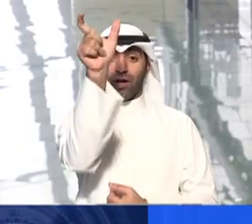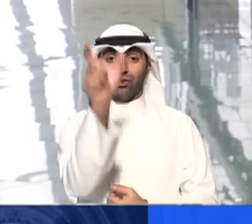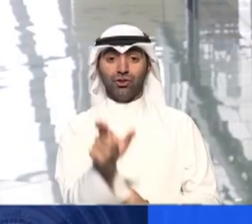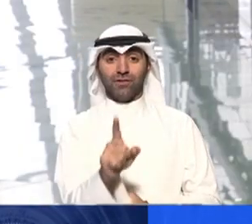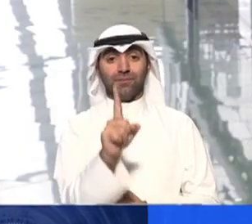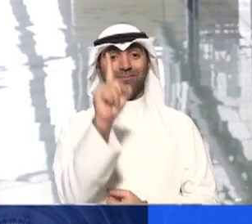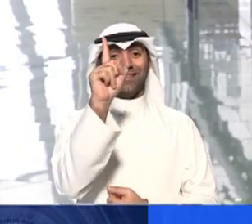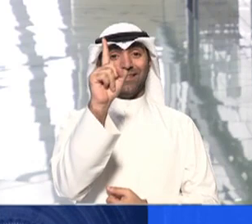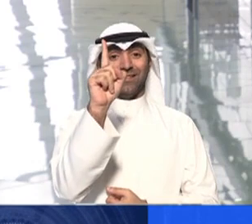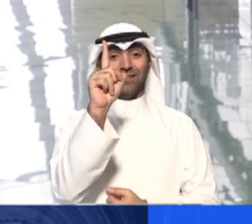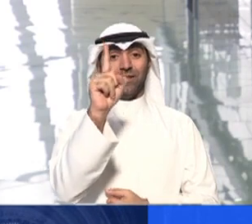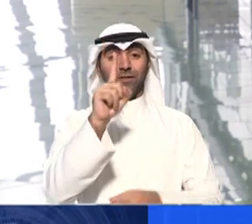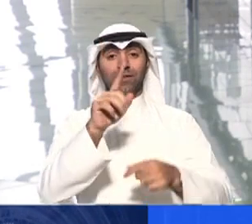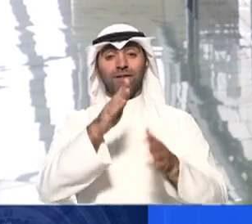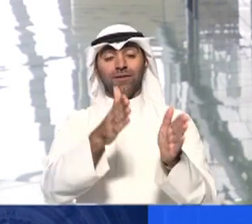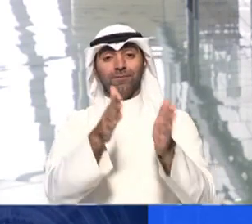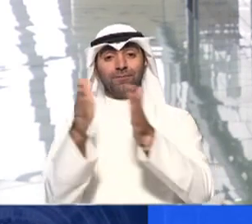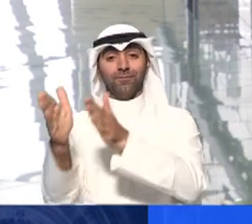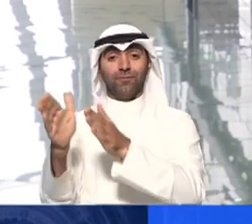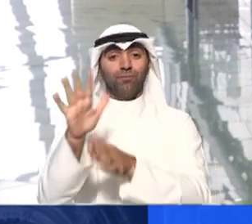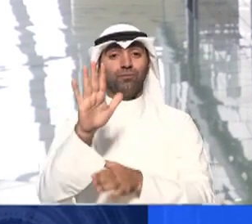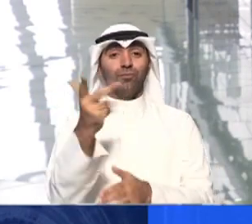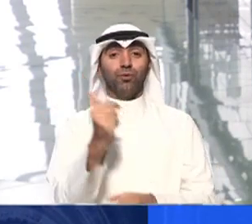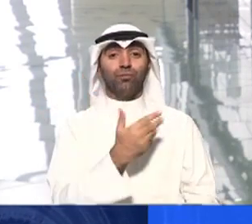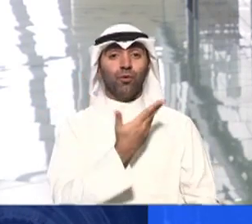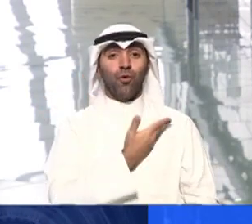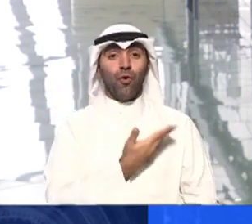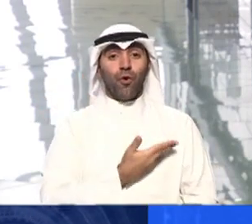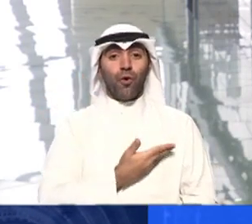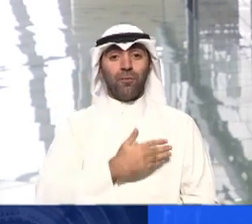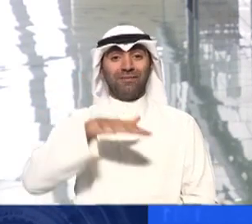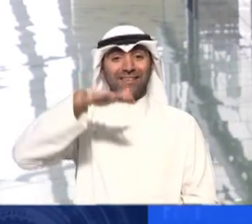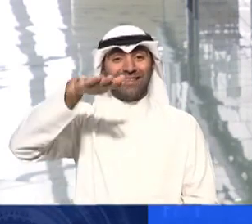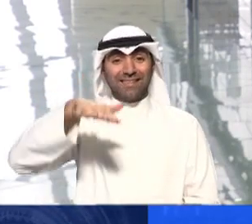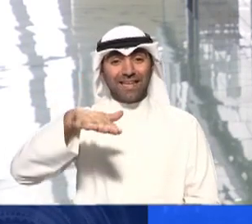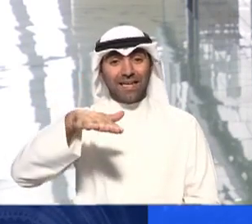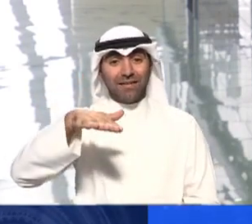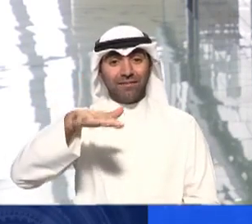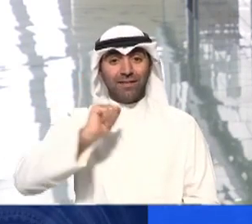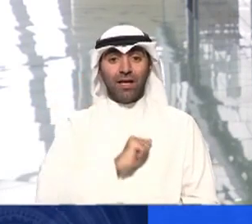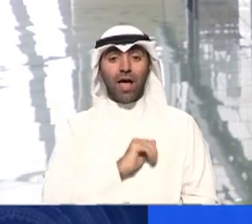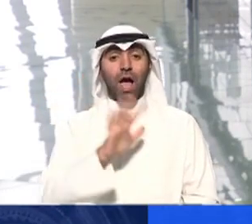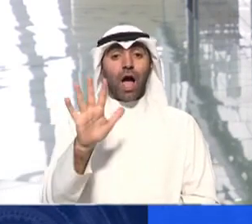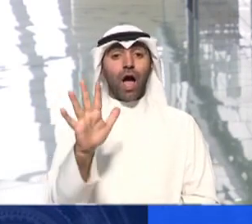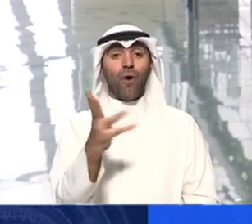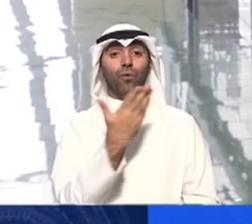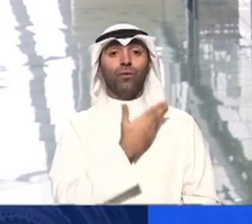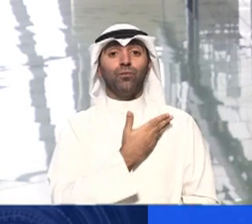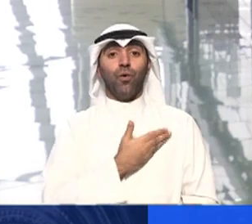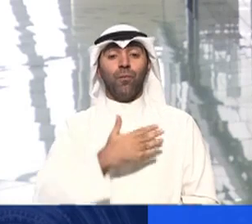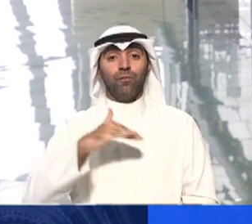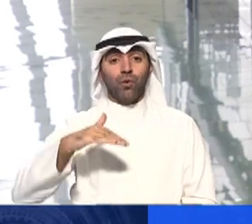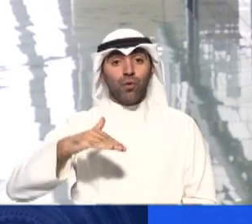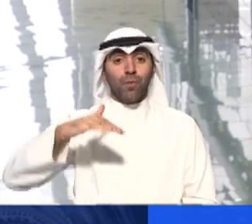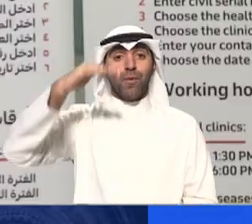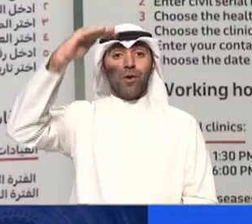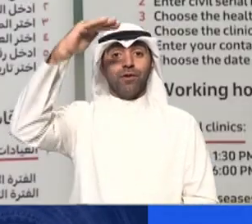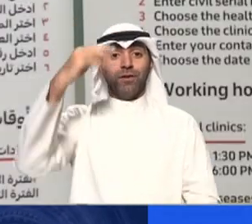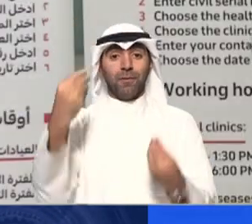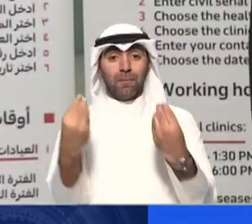ذوي الاحتياجات الخاصة، أو إذا في حالة إمرجنسي، مع التزام المريض وقت حضوره أنه يكون لابس الماسك وإجراءات